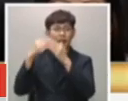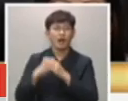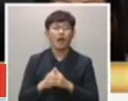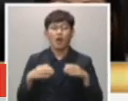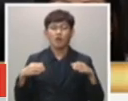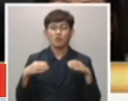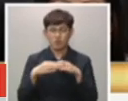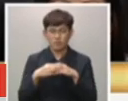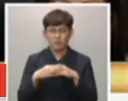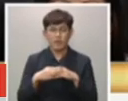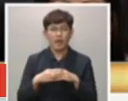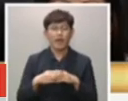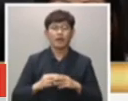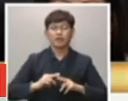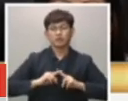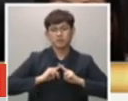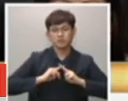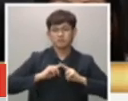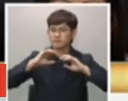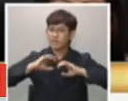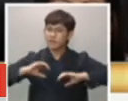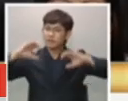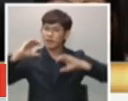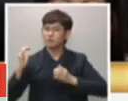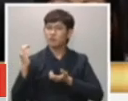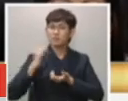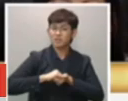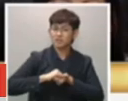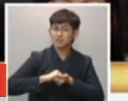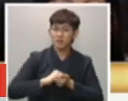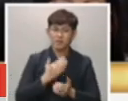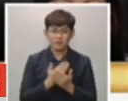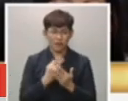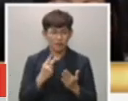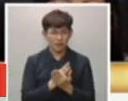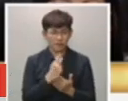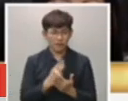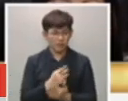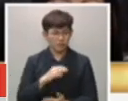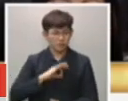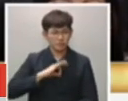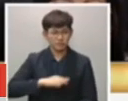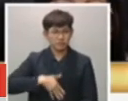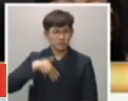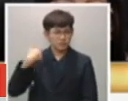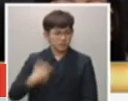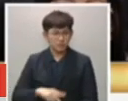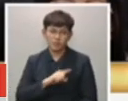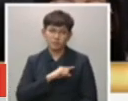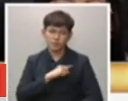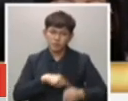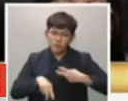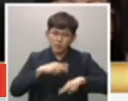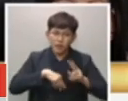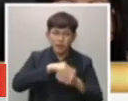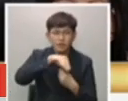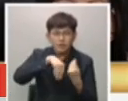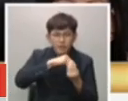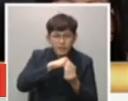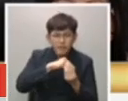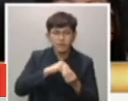ใหญ่กับภาครัฐพอเอกชนรายใหญ่เมื่อได้กำไรถึงจุดที่เขาพึงพอใจแล้วเขาจะกลับมาดูแลธุรกิจมาดู